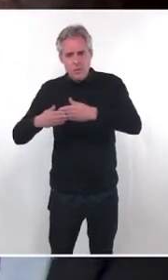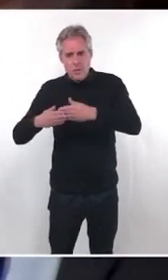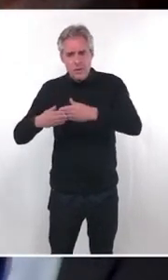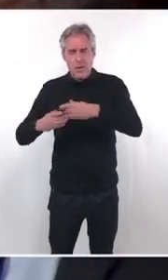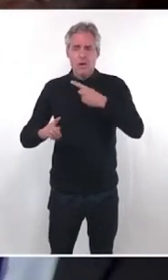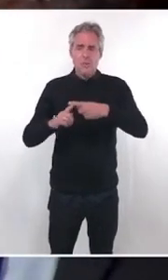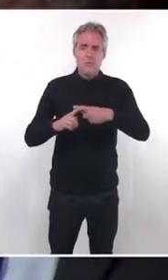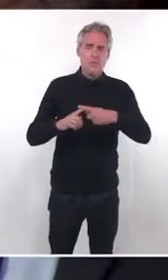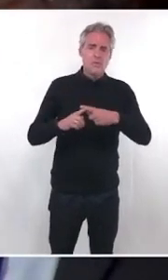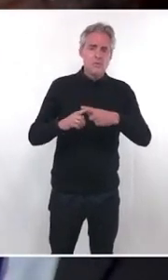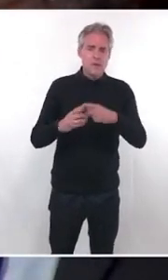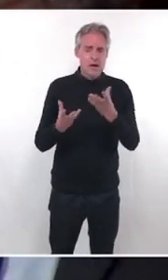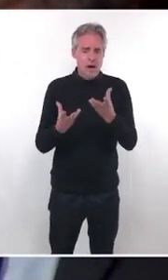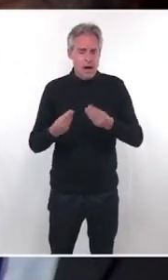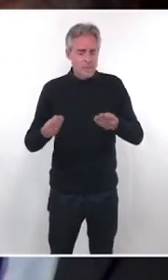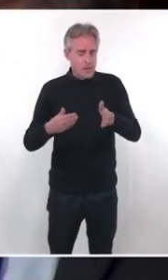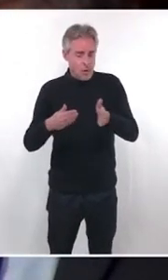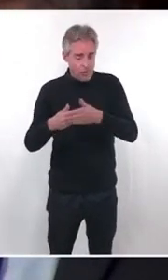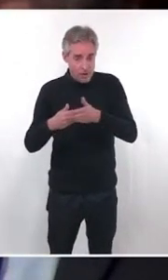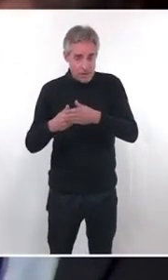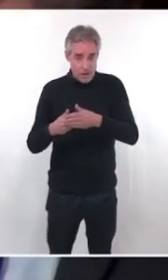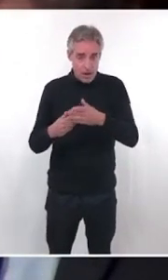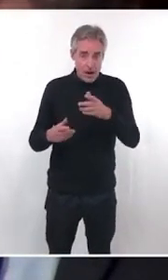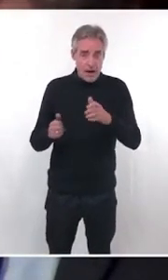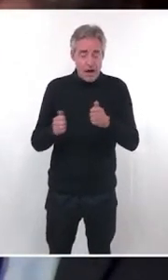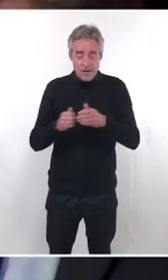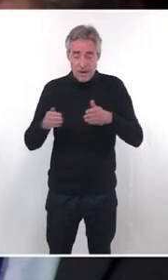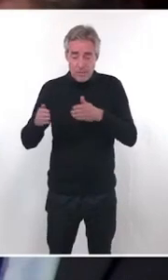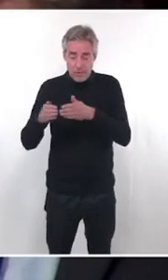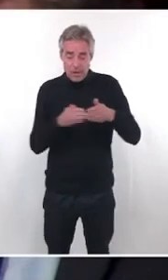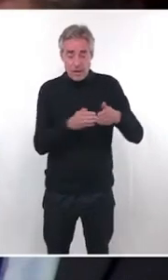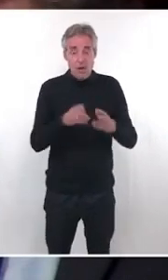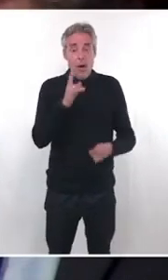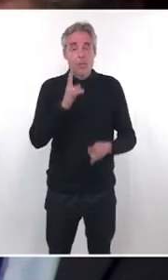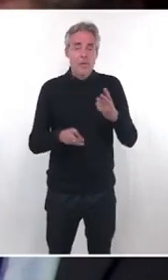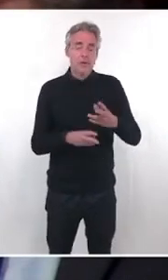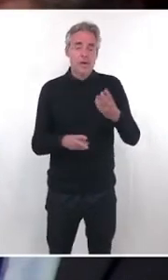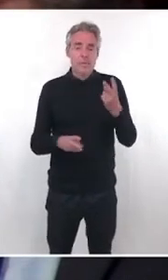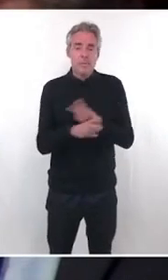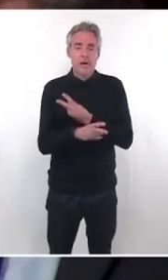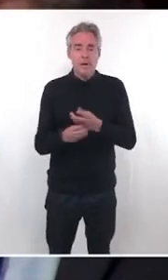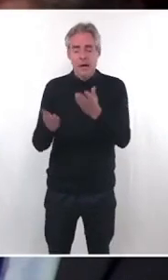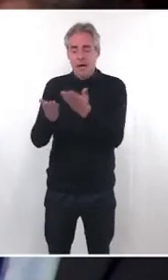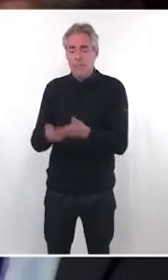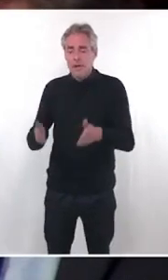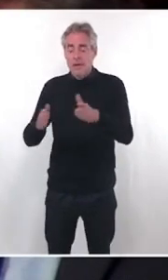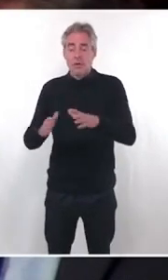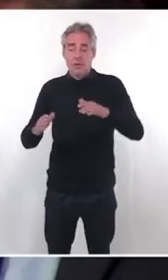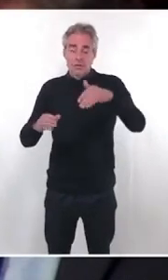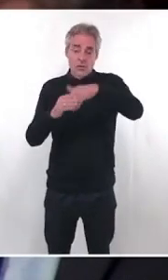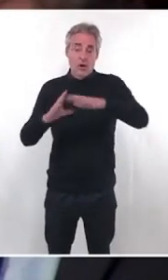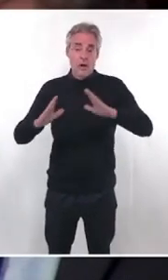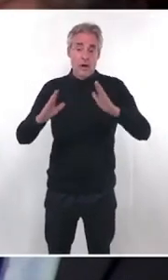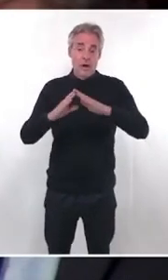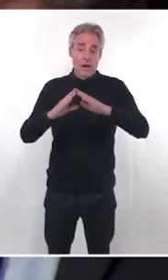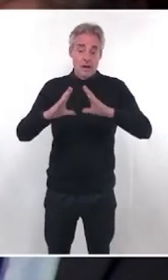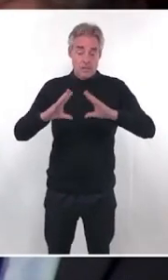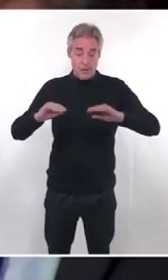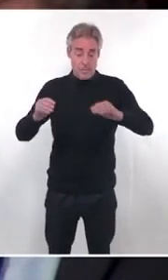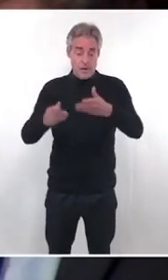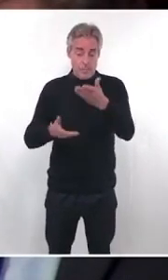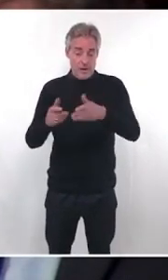les riverains, peut-être qu'avec ce qui se passe autour des péniches, ce serait peut-être pas mal que sur les bassins à flot, il y ait un espace dans lequel précisément les